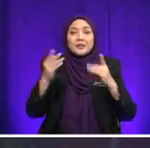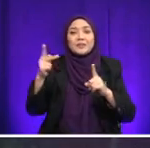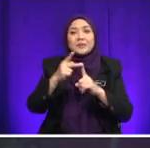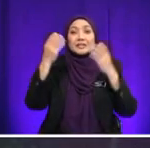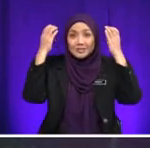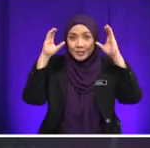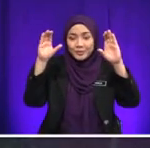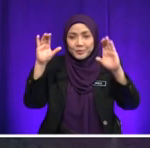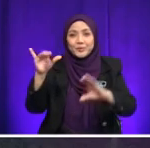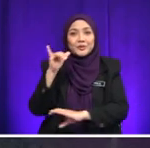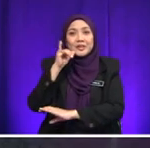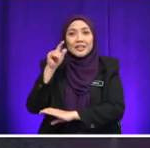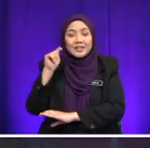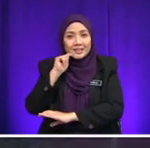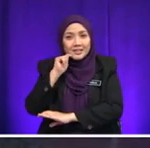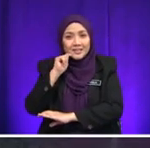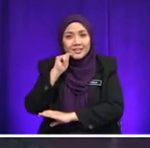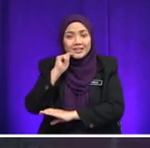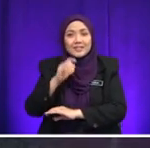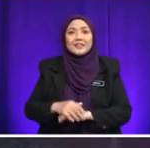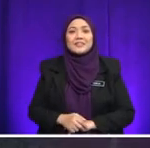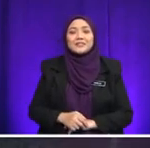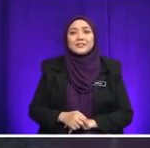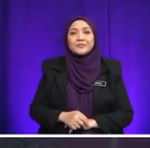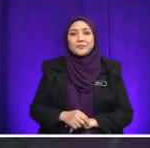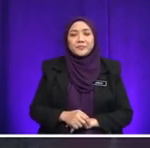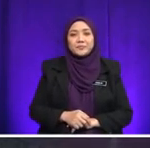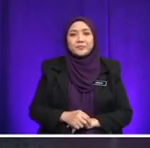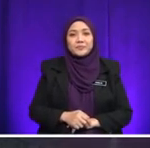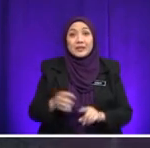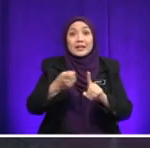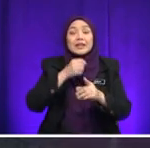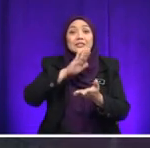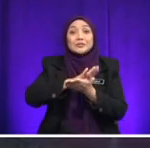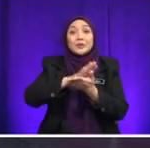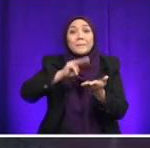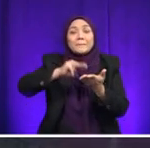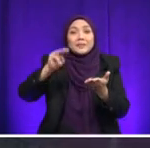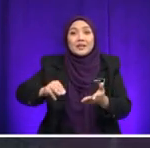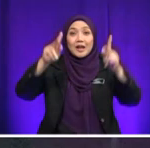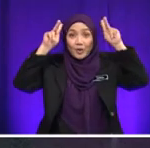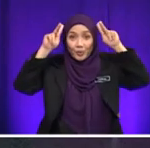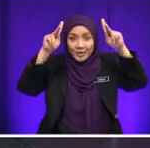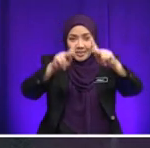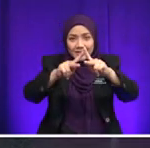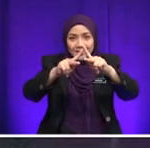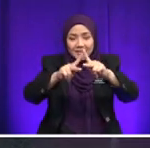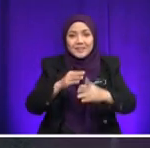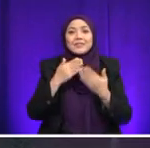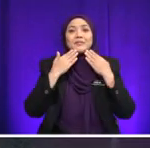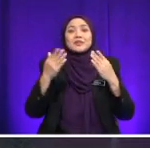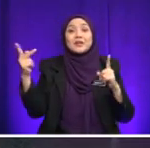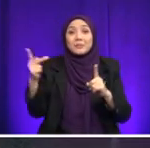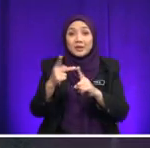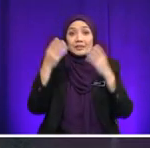guru Sejarah daripada sekolah mereka kebangsaan Pak kilau Kuantan paham identifikasi kepada Cikgu juru basah gitu itu